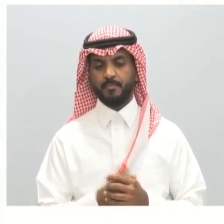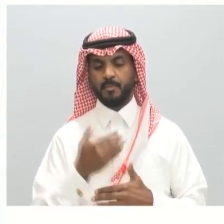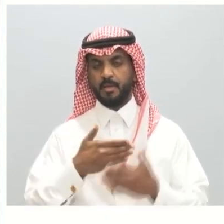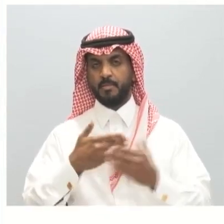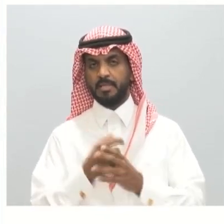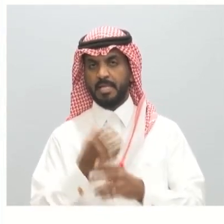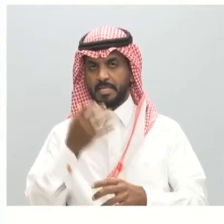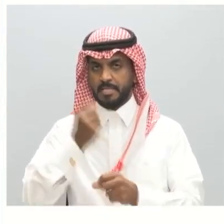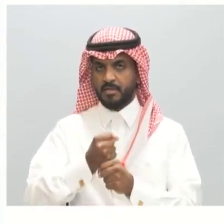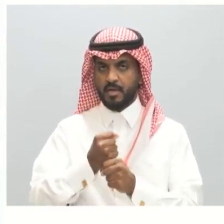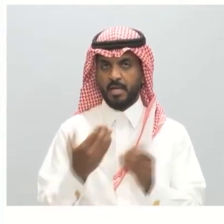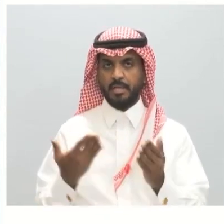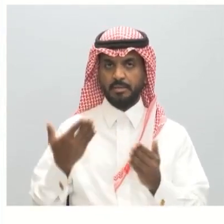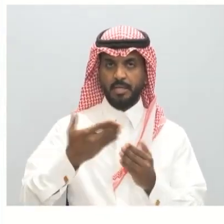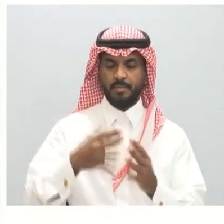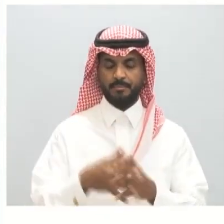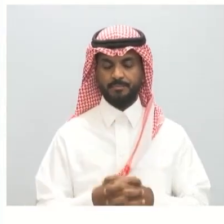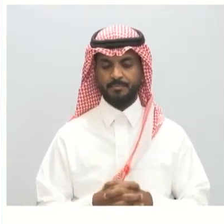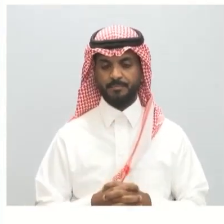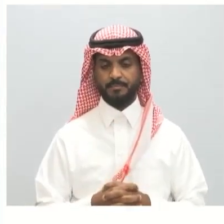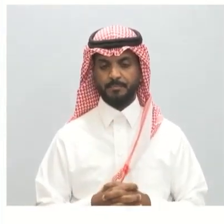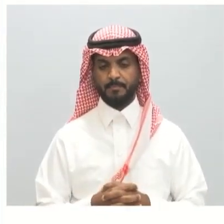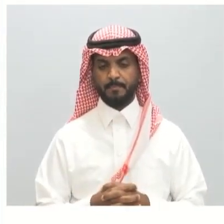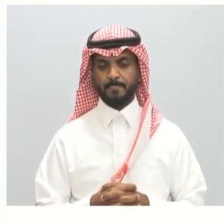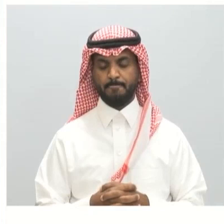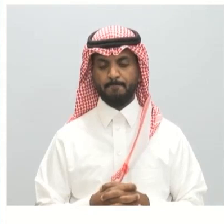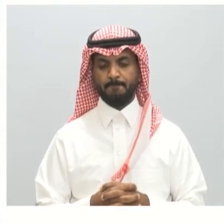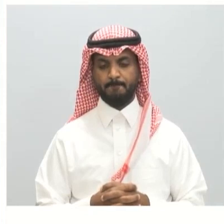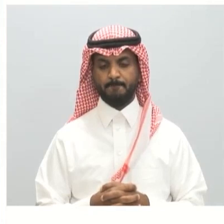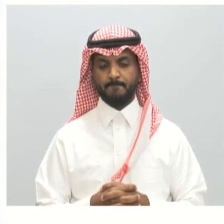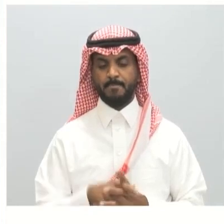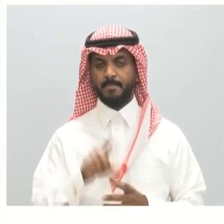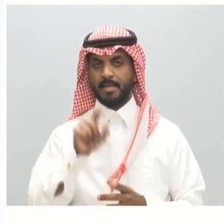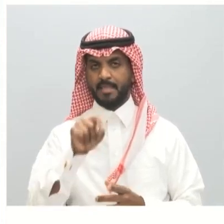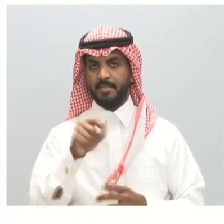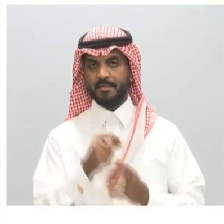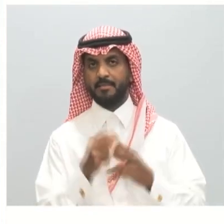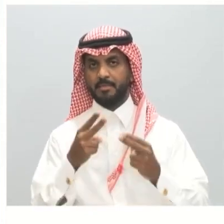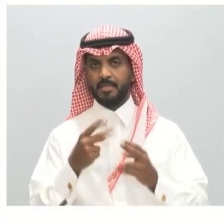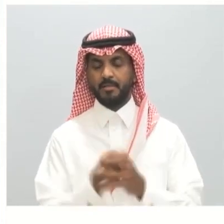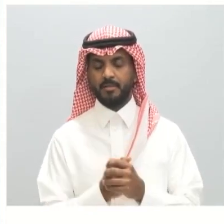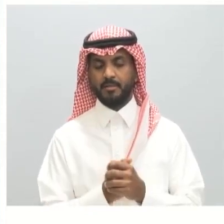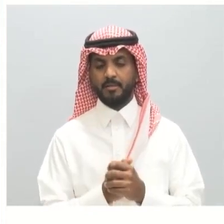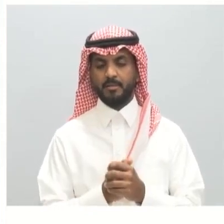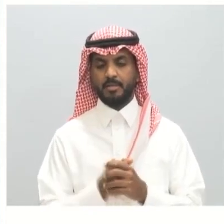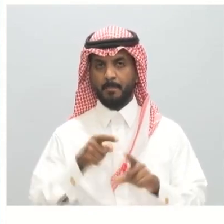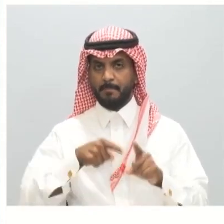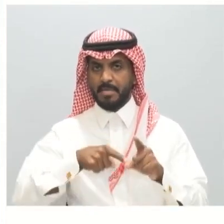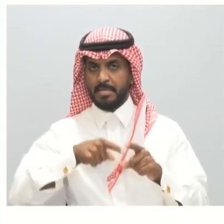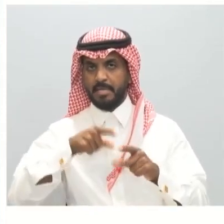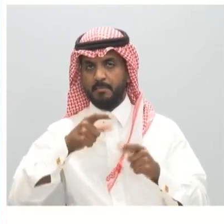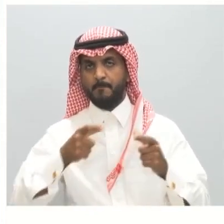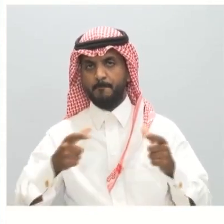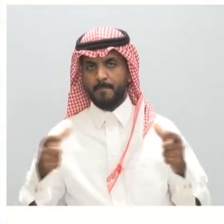الانتظار حتى بعد الضغط على بدايه سيقوم بتحميل